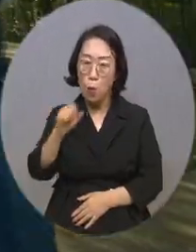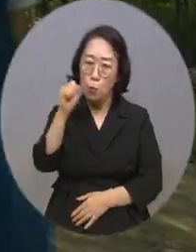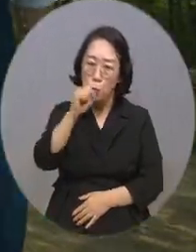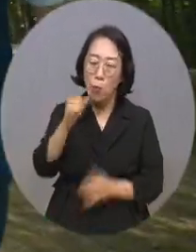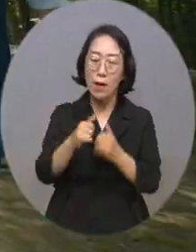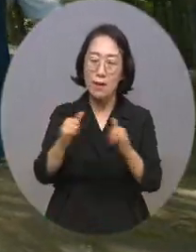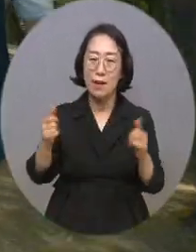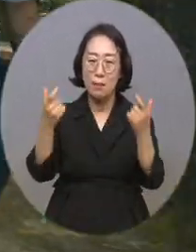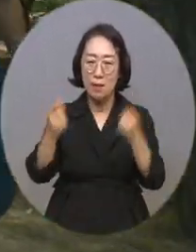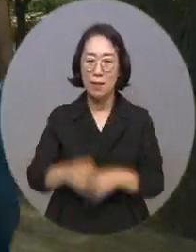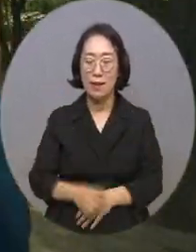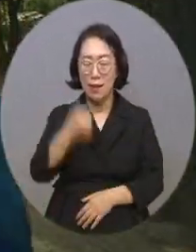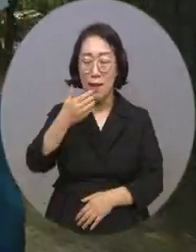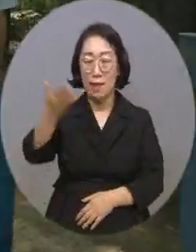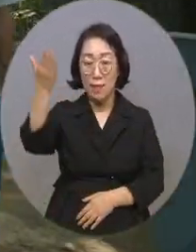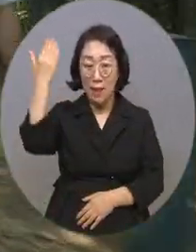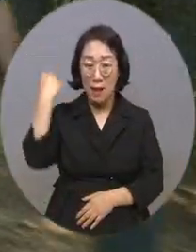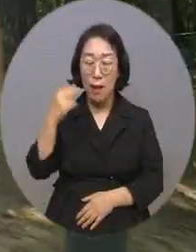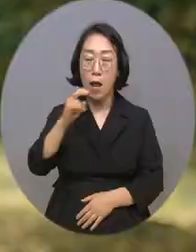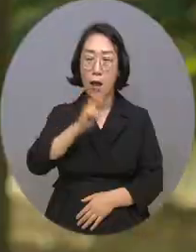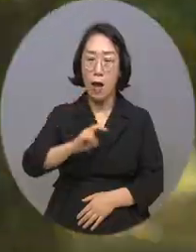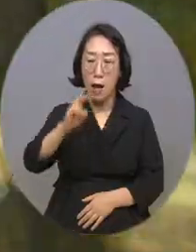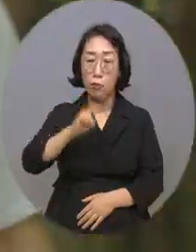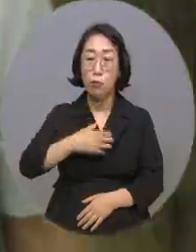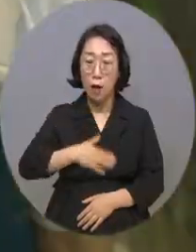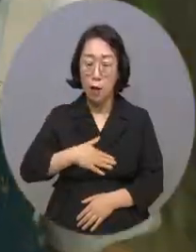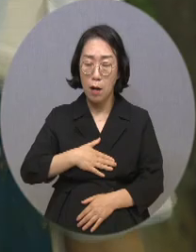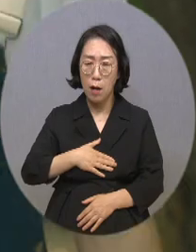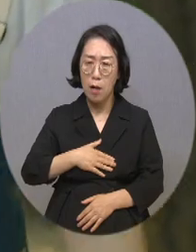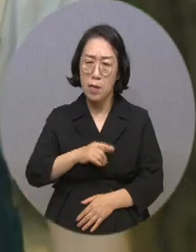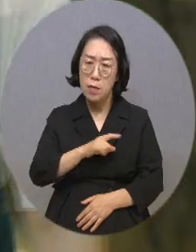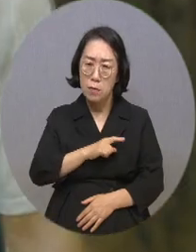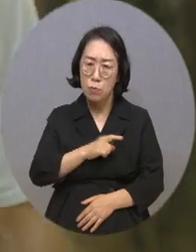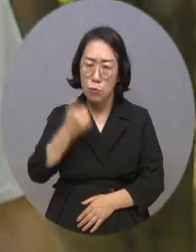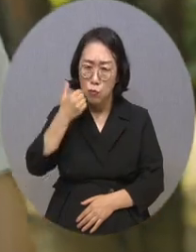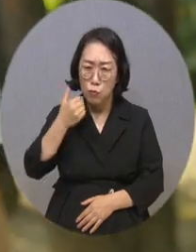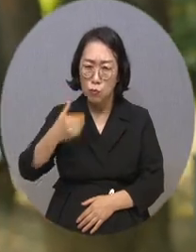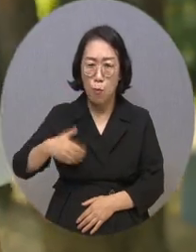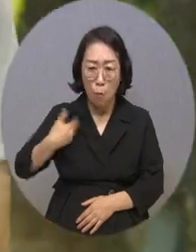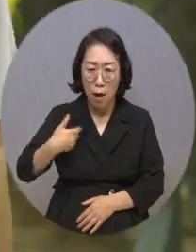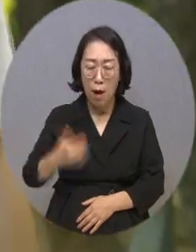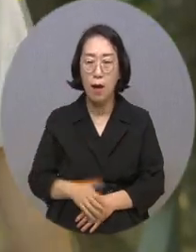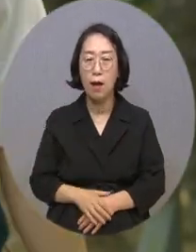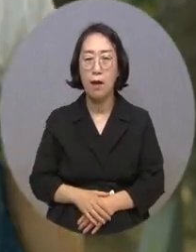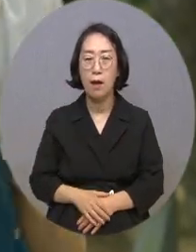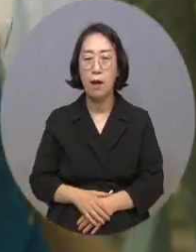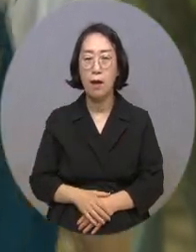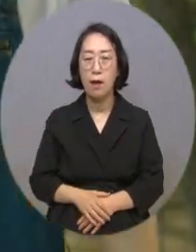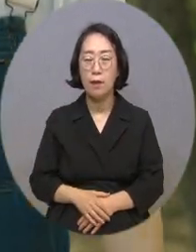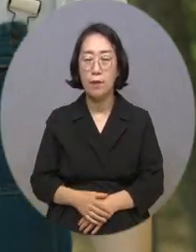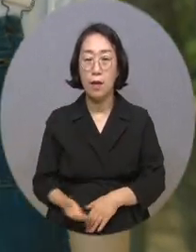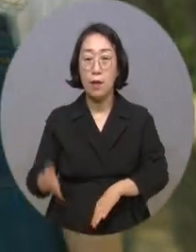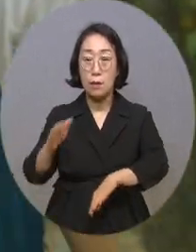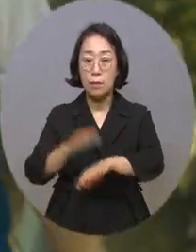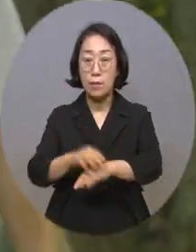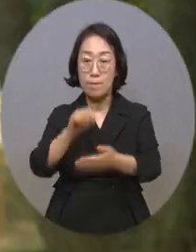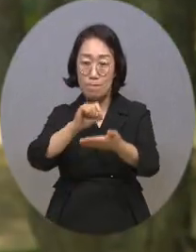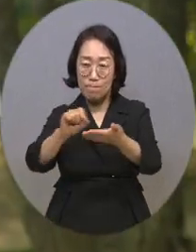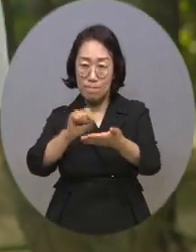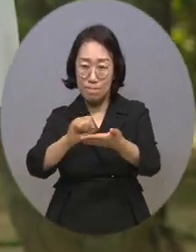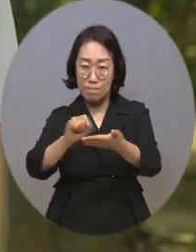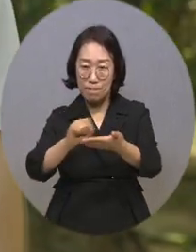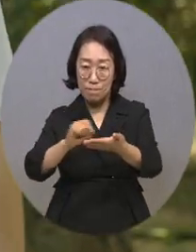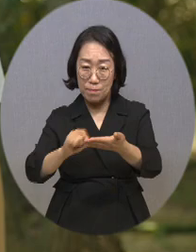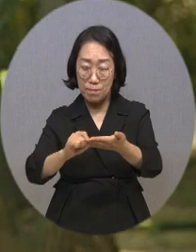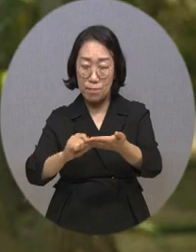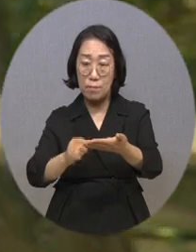맞아요. 예전에는 제가 이제 가수인 건 아는데 누군지 모르니까 예. 남의 노래방은 그때 당시에는 네네. 수기로 다 적었어요, 노래. 곡목이랑.